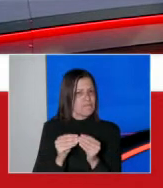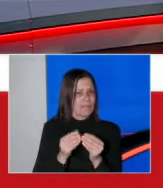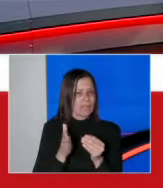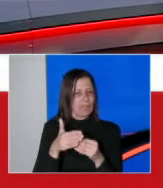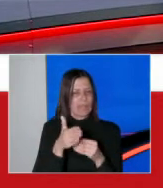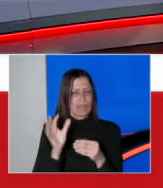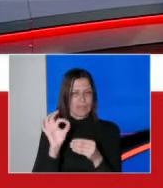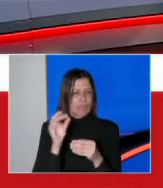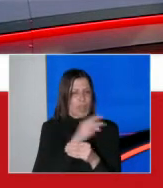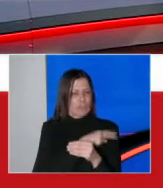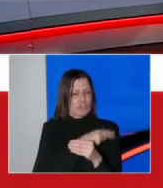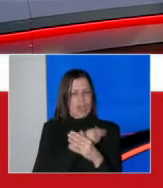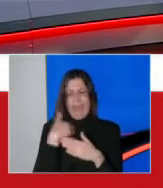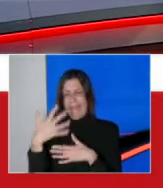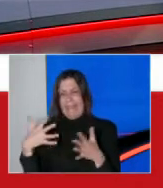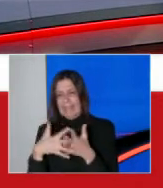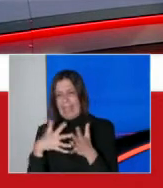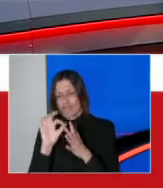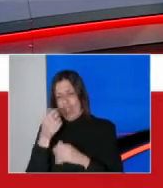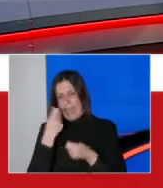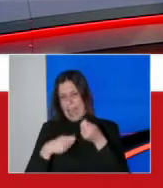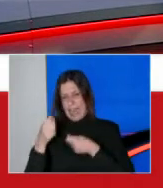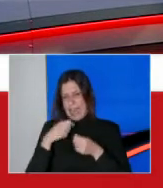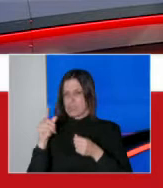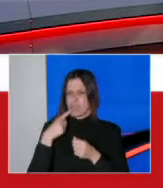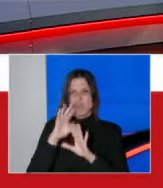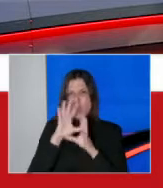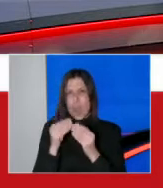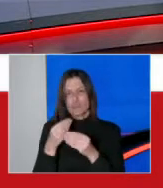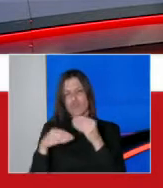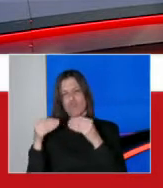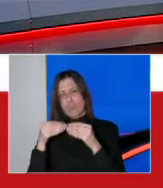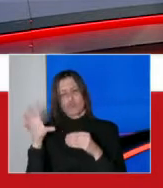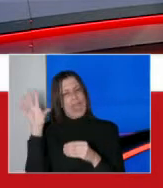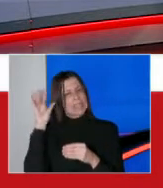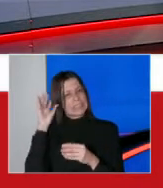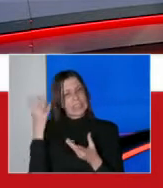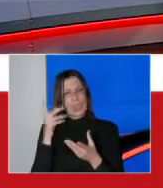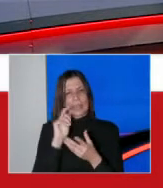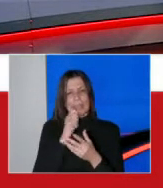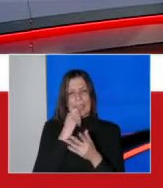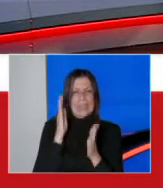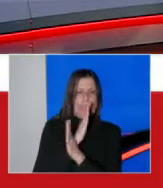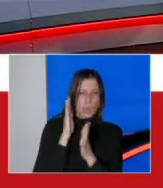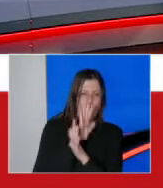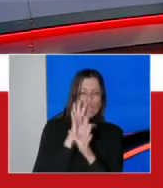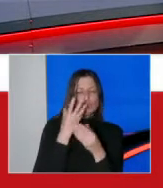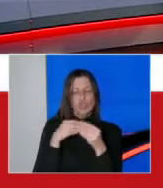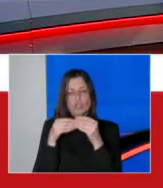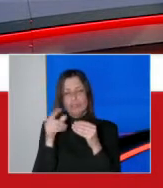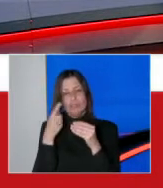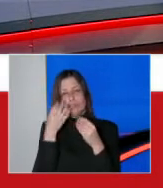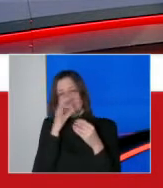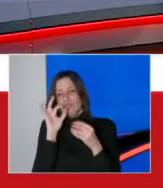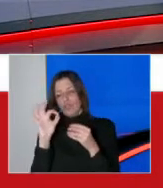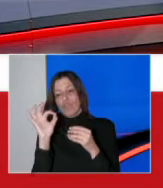של המשטרה? הרי אחרי התחקיר של כלכליסט אמרו, כל שימוש בהאזנות, בריגול, כל שימוש כזה היה בהיתר